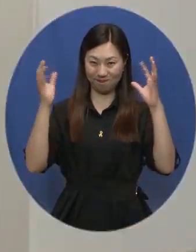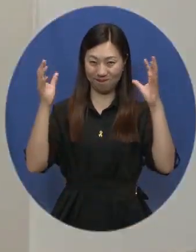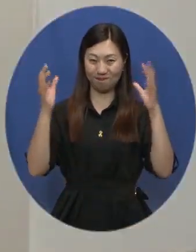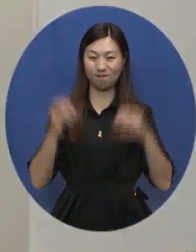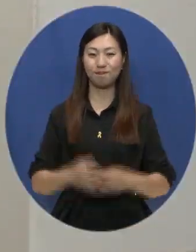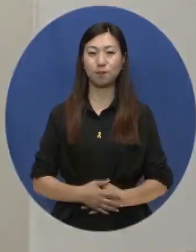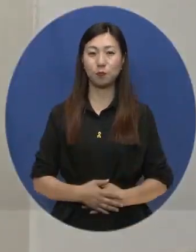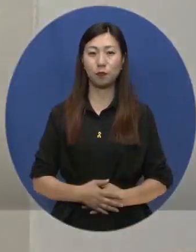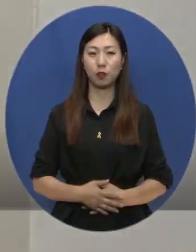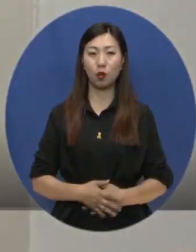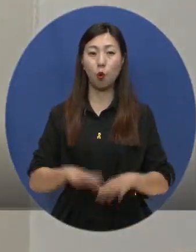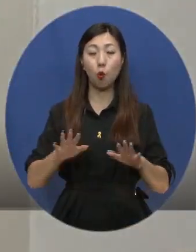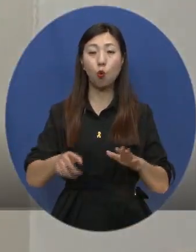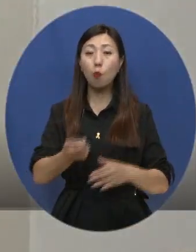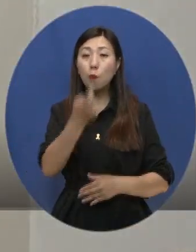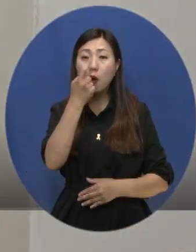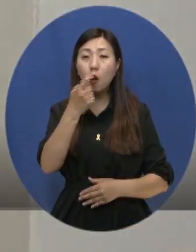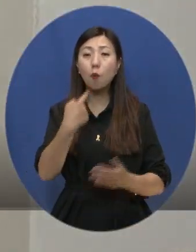오늘 수업